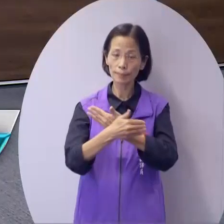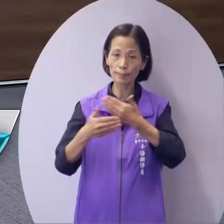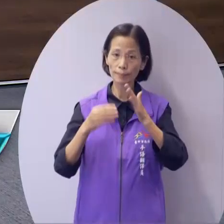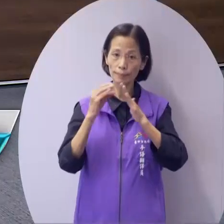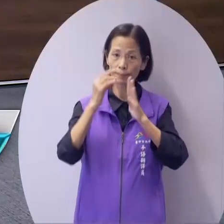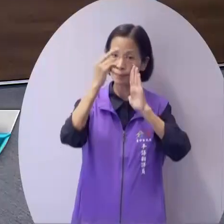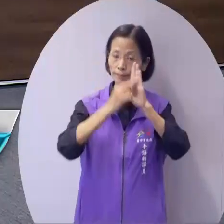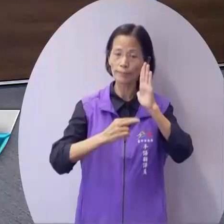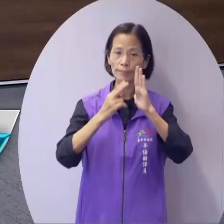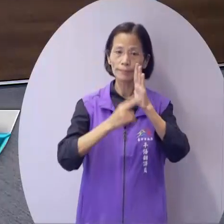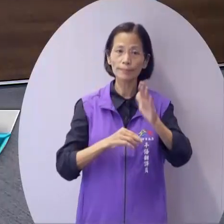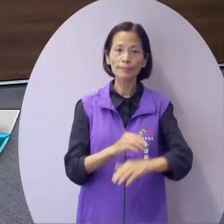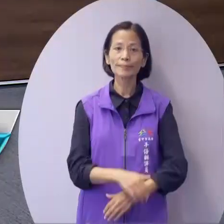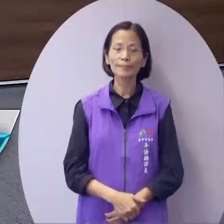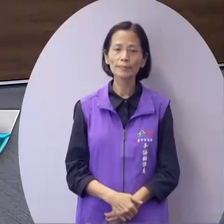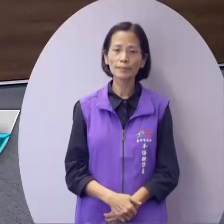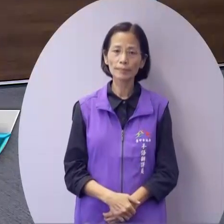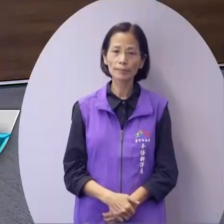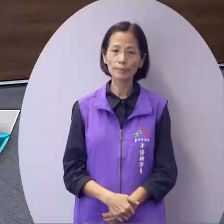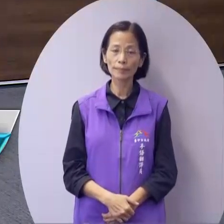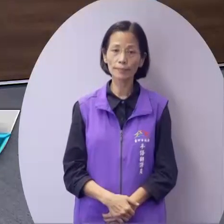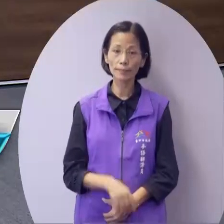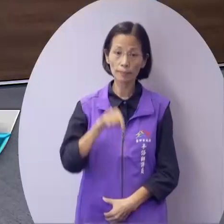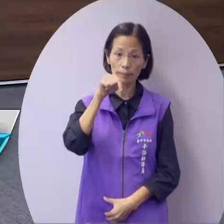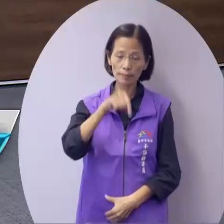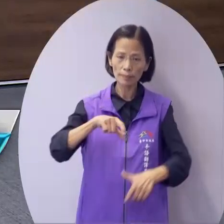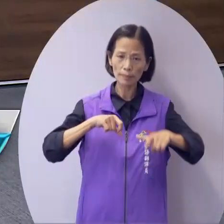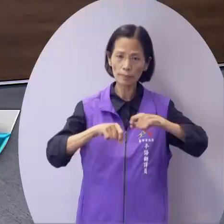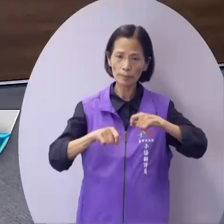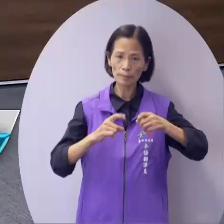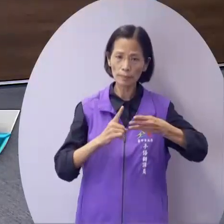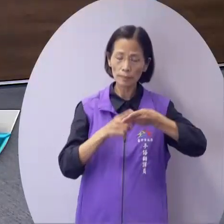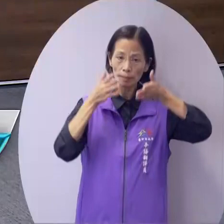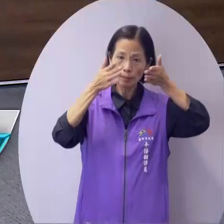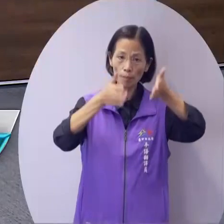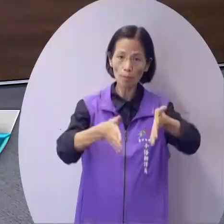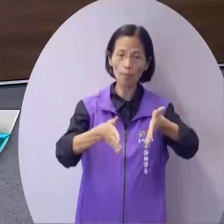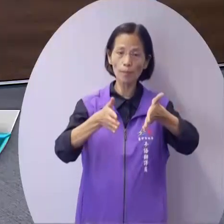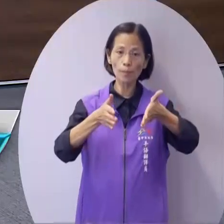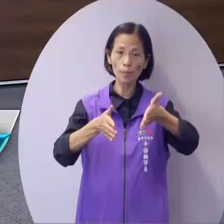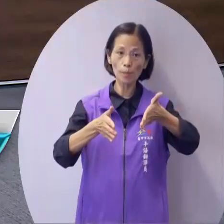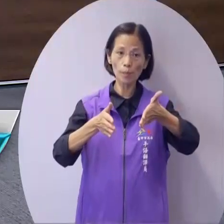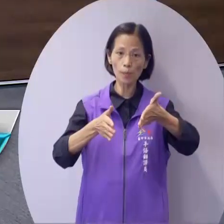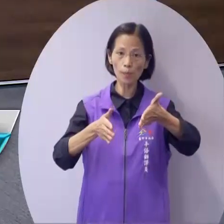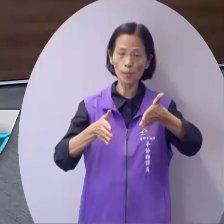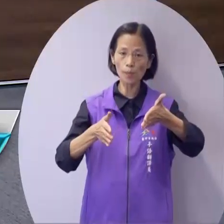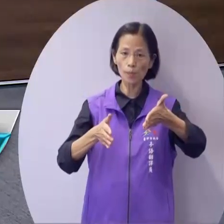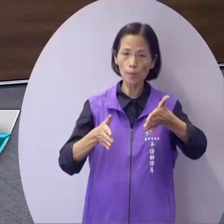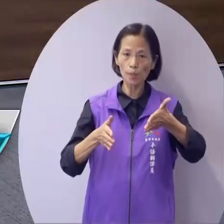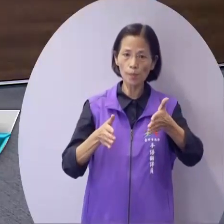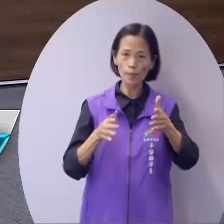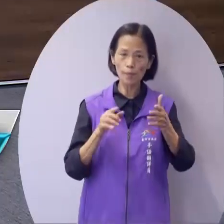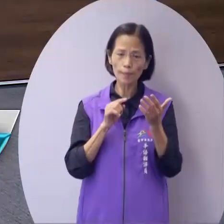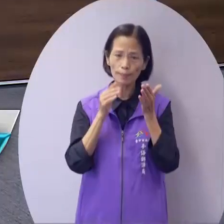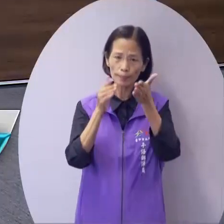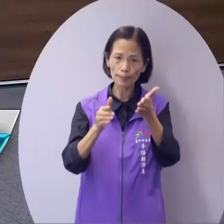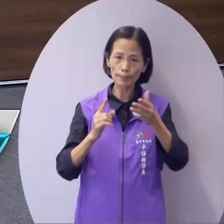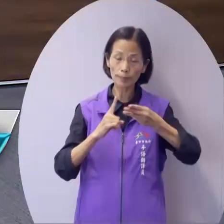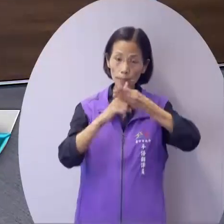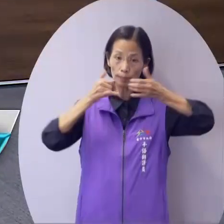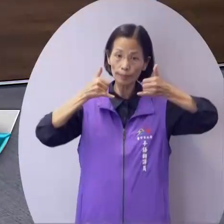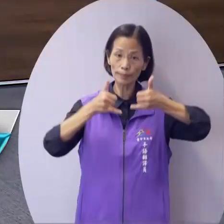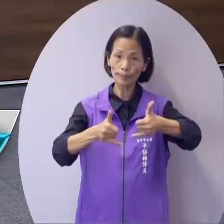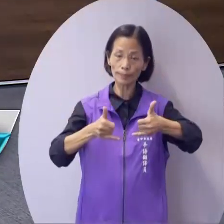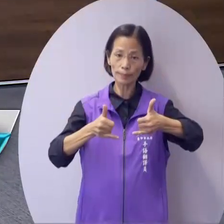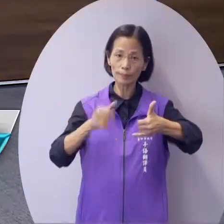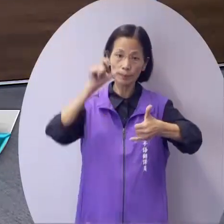明。 交通局报告，这个案子主要针对交通局历年都会针对主要干道